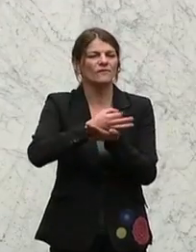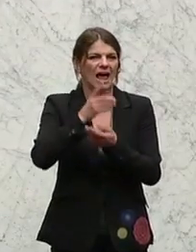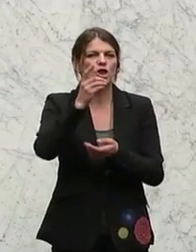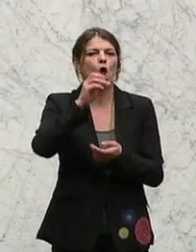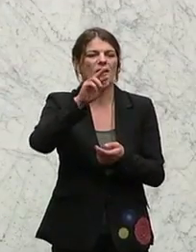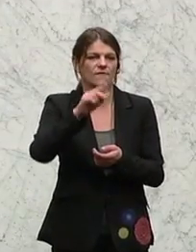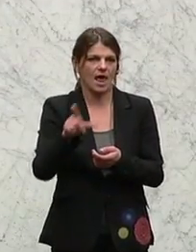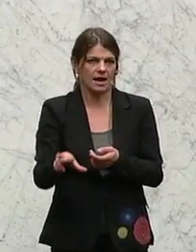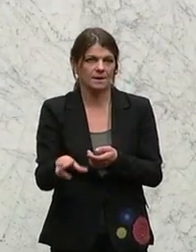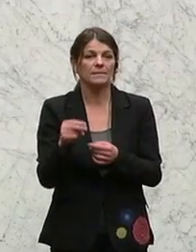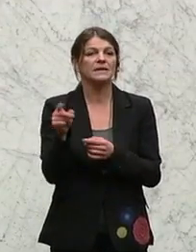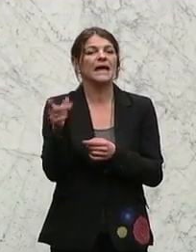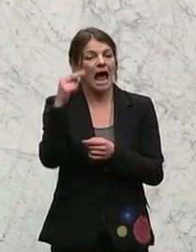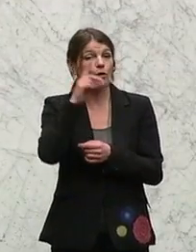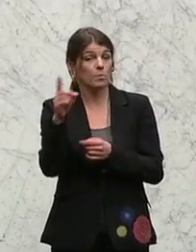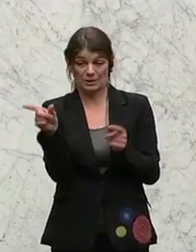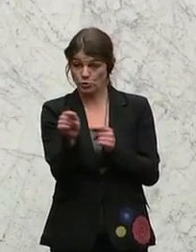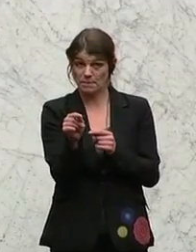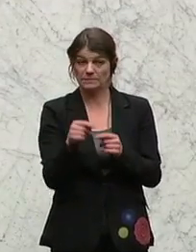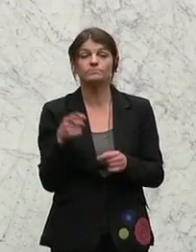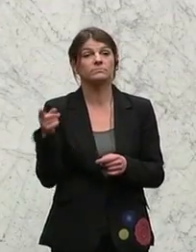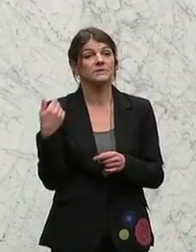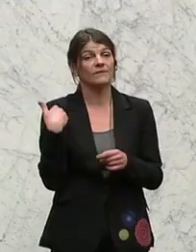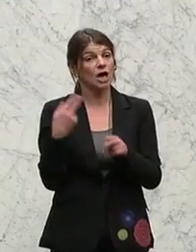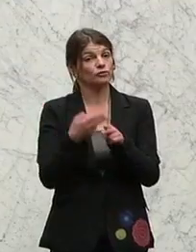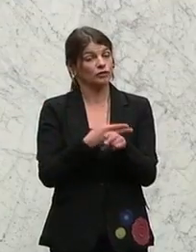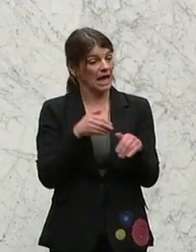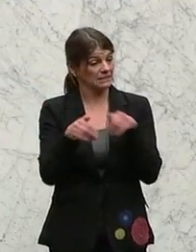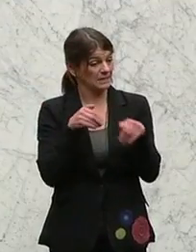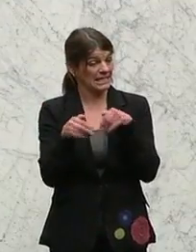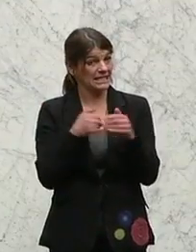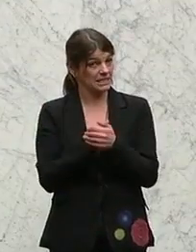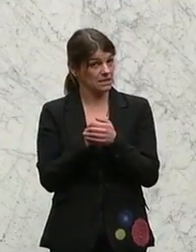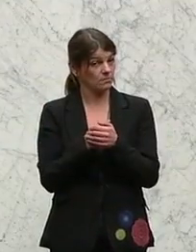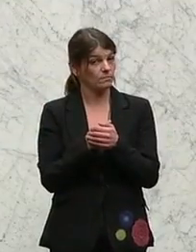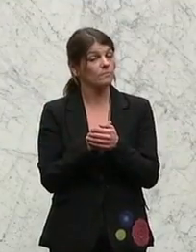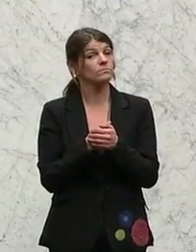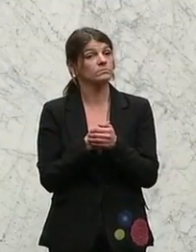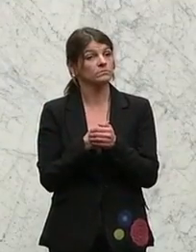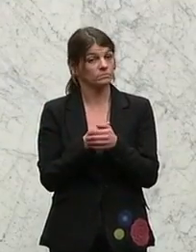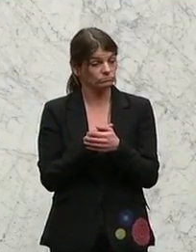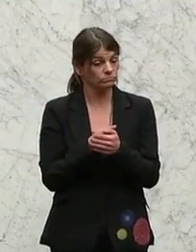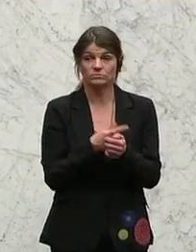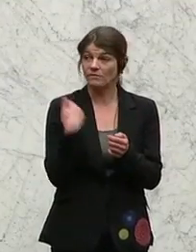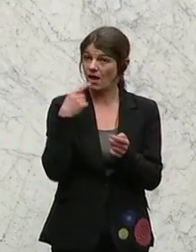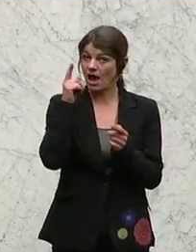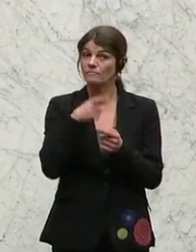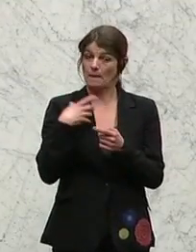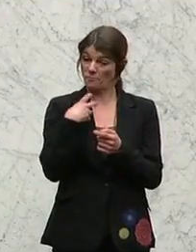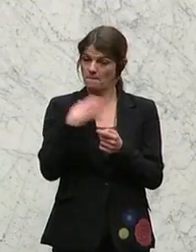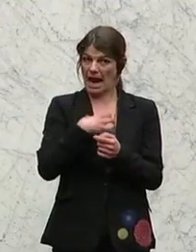Dörfler in Kombination mit Herrn Dobernik an den Staatsminister Fahren schon in Bayern